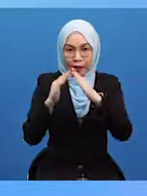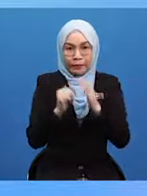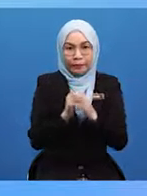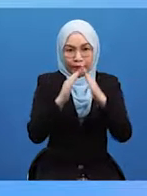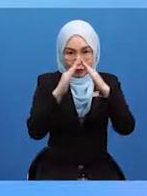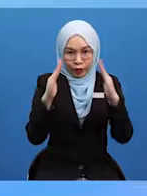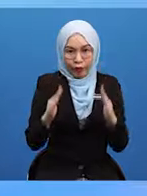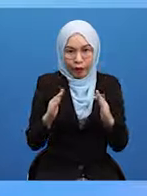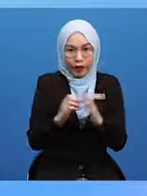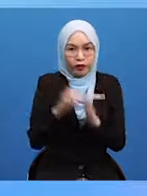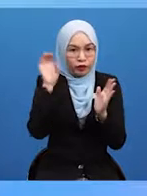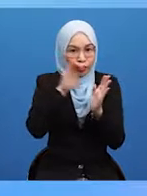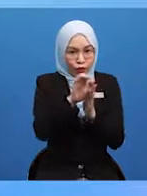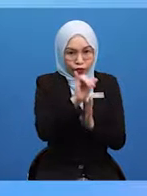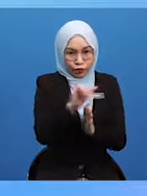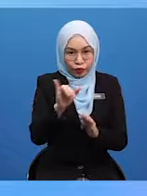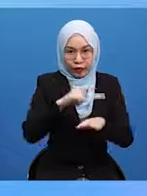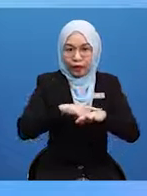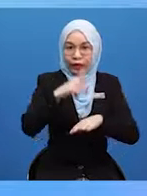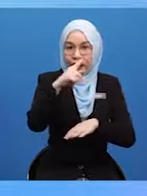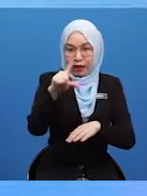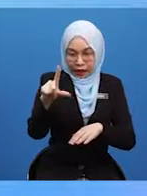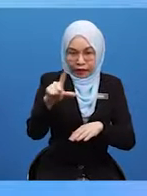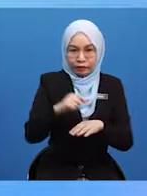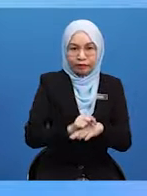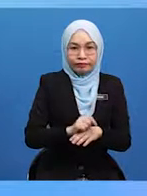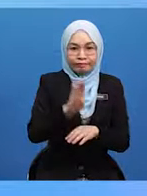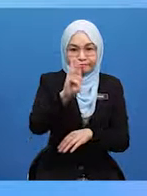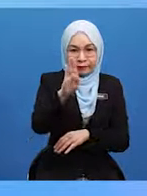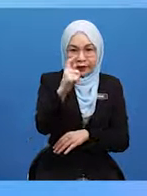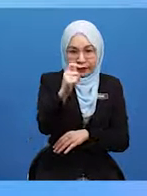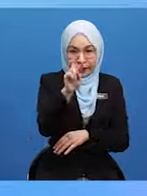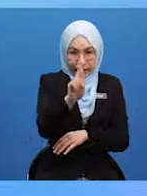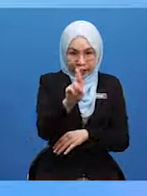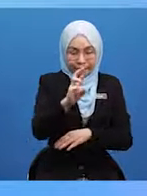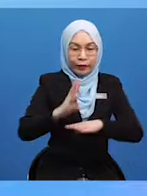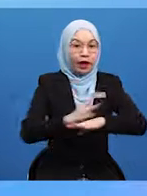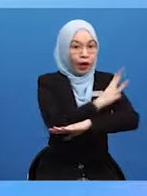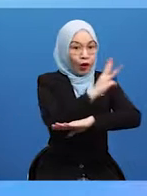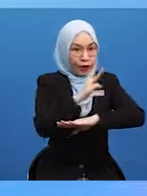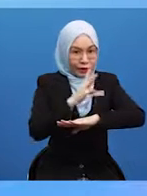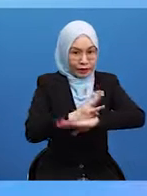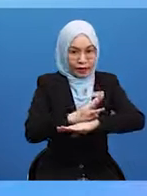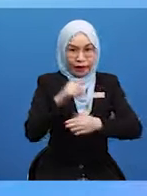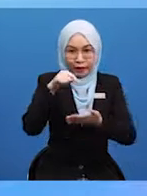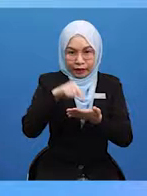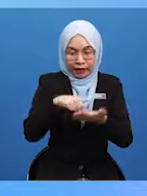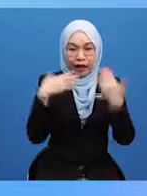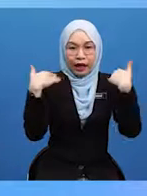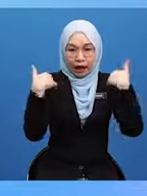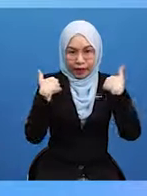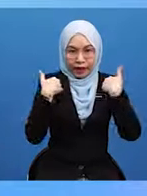Tun Razak di Kuala Lumpur. Kawasan pola pertempatan berpusat